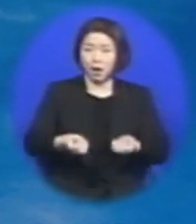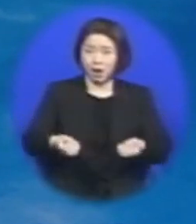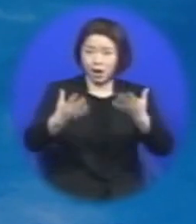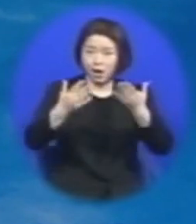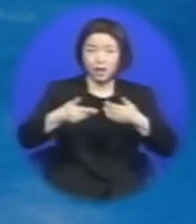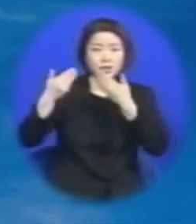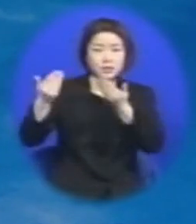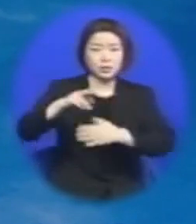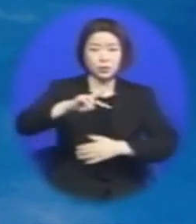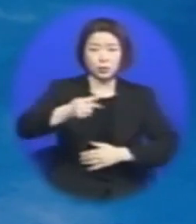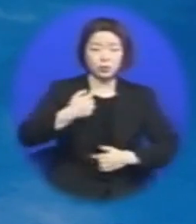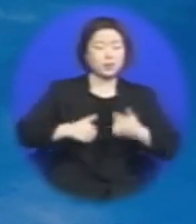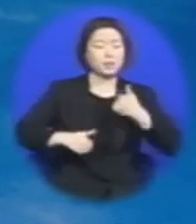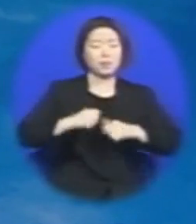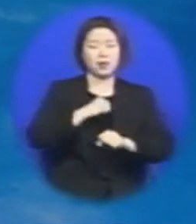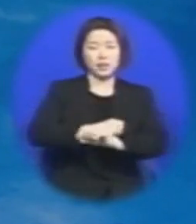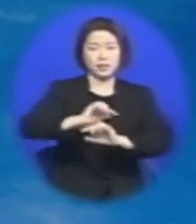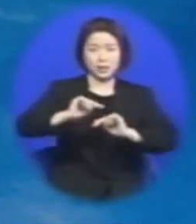기뻐하지